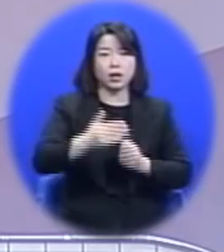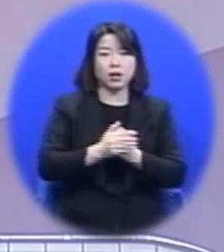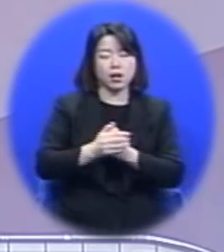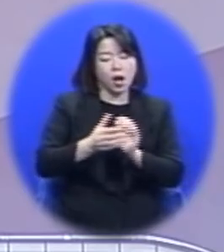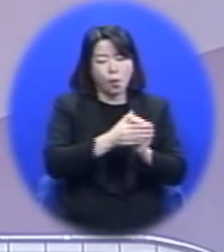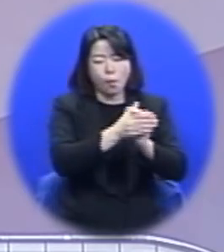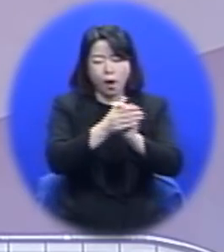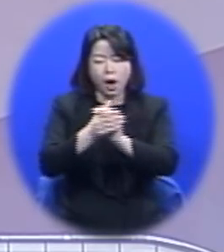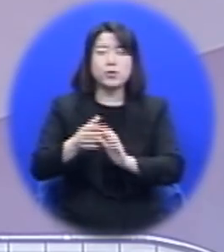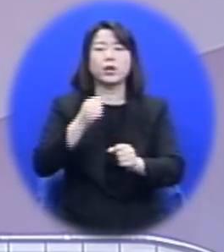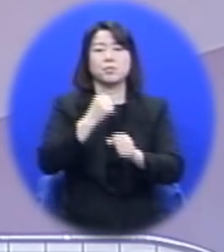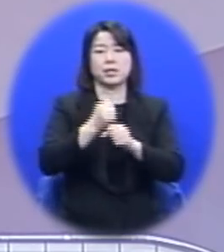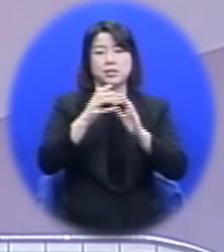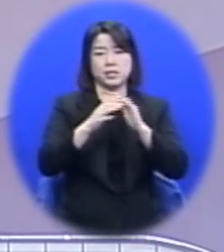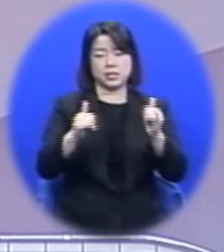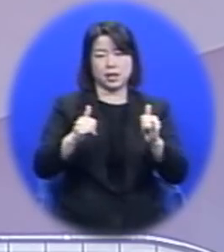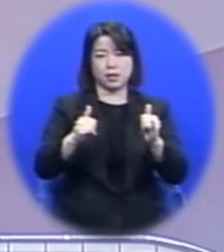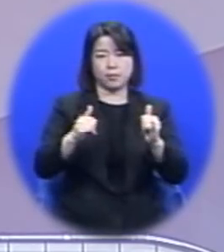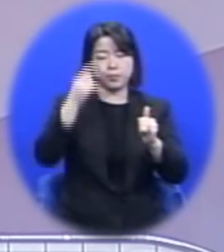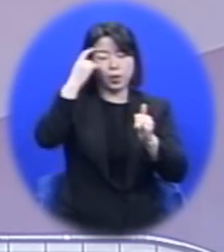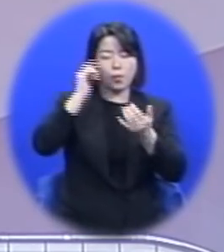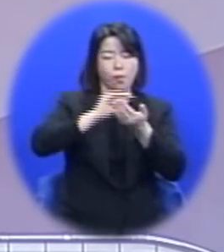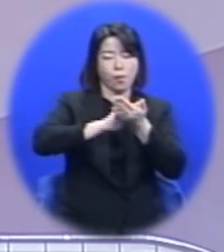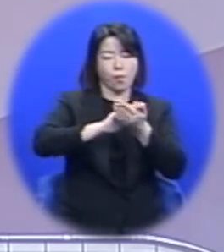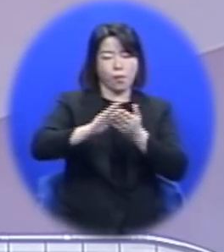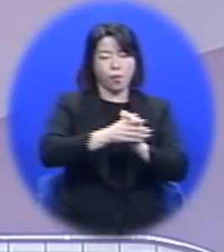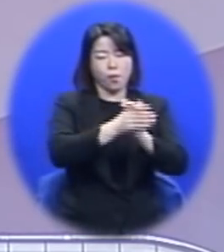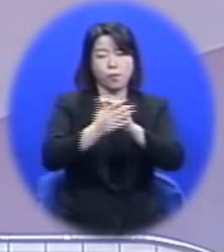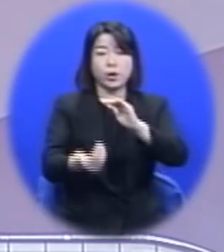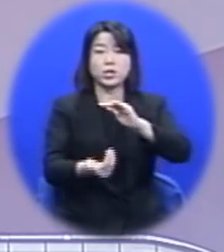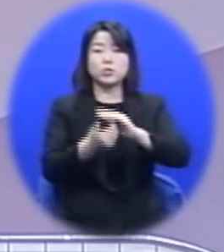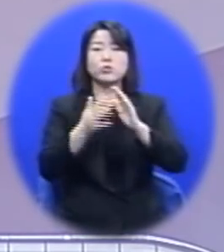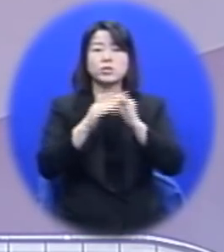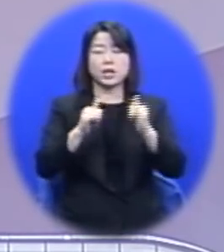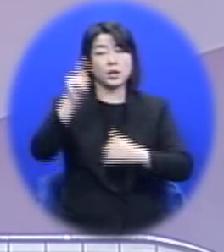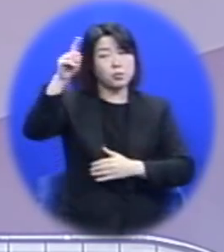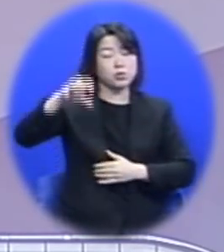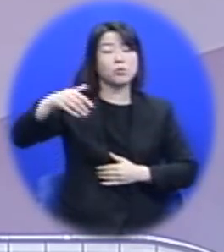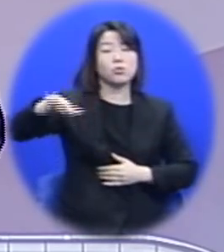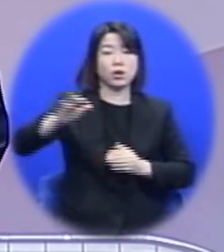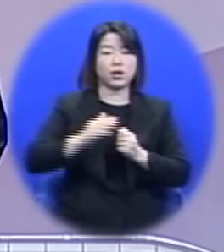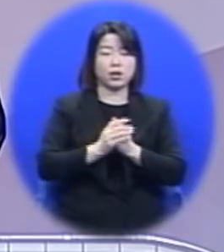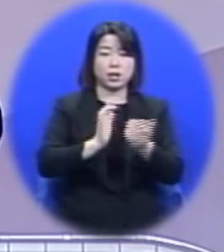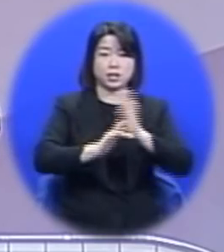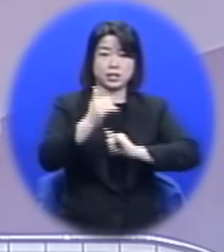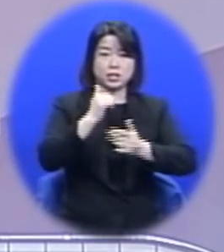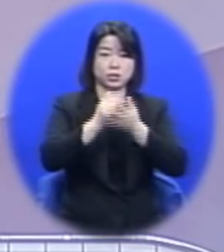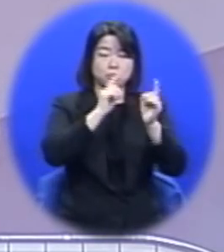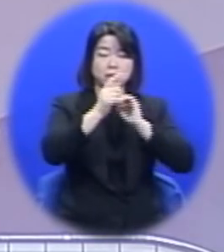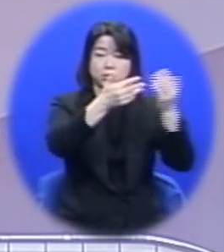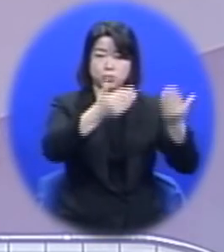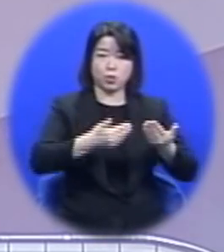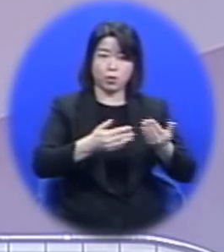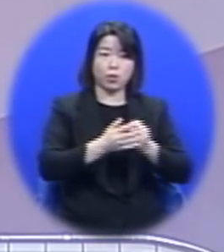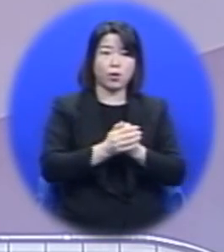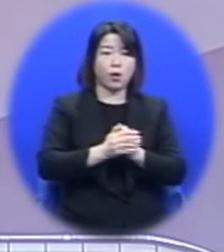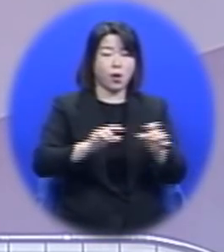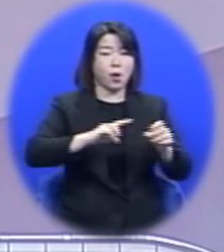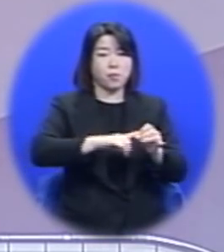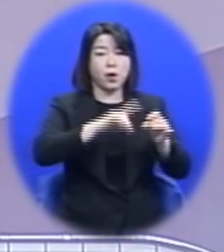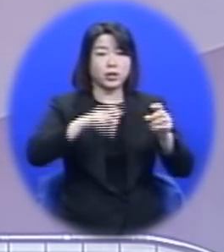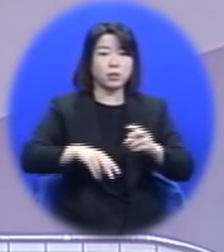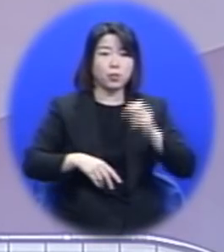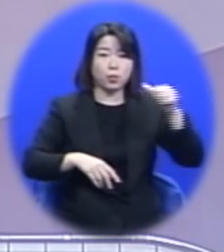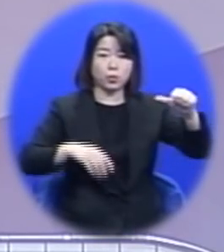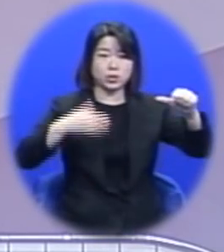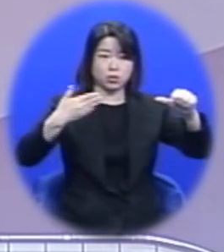화목하게 하는 사람, 화평을 이루는 사람입니다. 예수님께서 말씀하셨어요. 마태복음 5장 9절에 화평케 하는